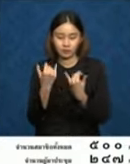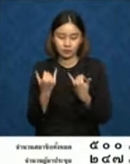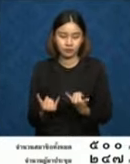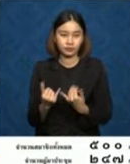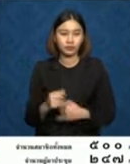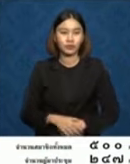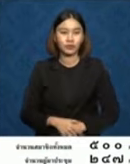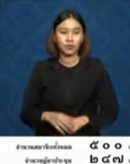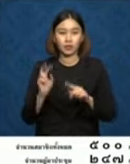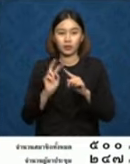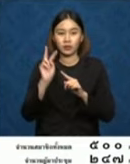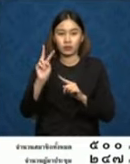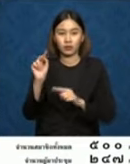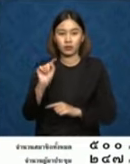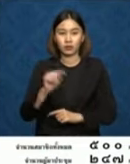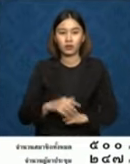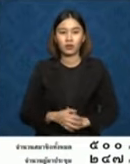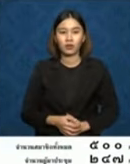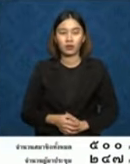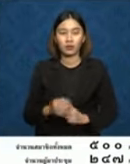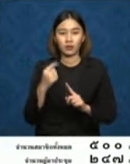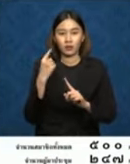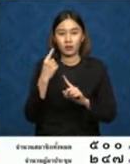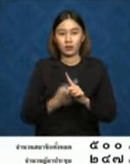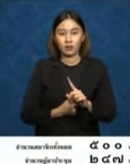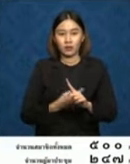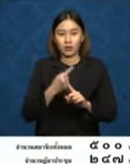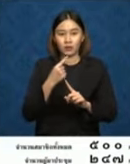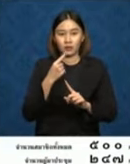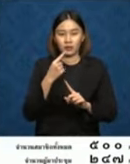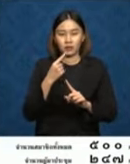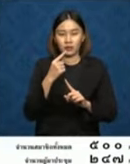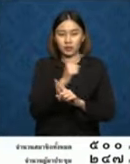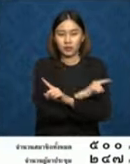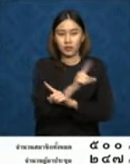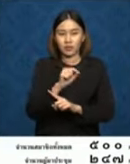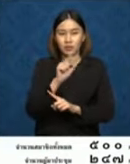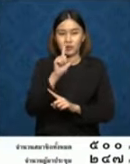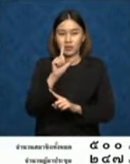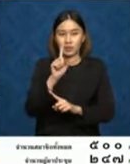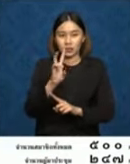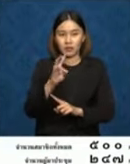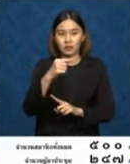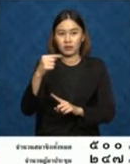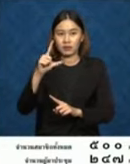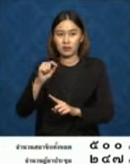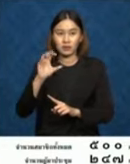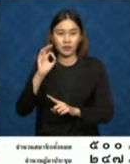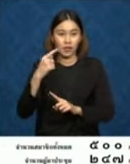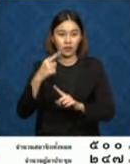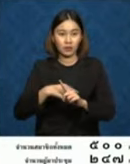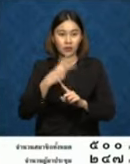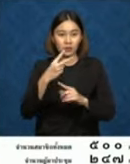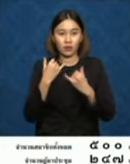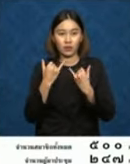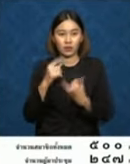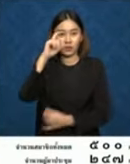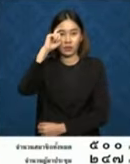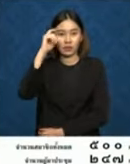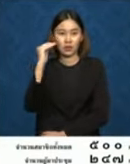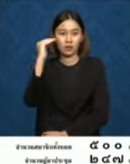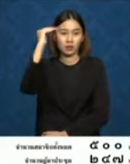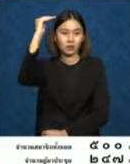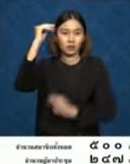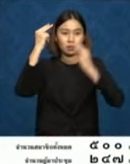นะครับเรื่องที่2นะครับช่วงวันที่27 29กุมภาพันธ์นี้นะครับนายเศรษฐาทวี